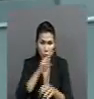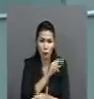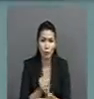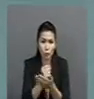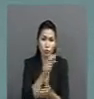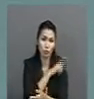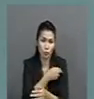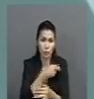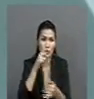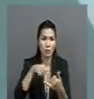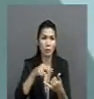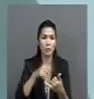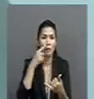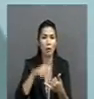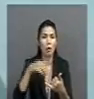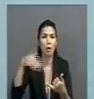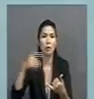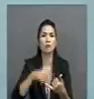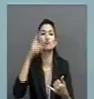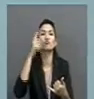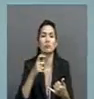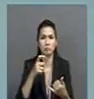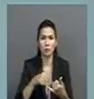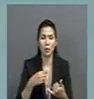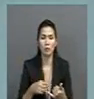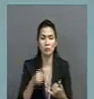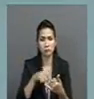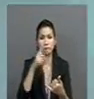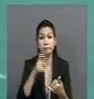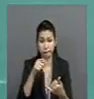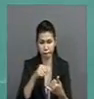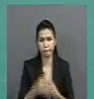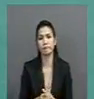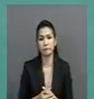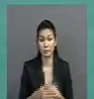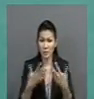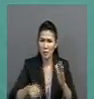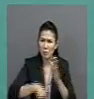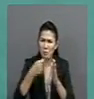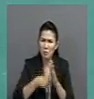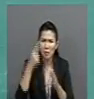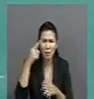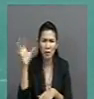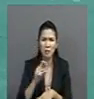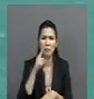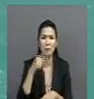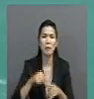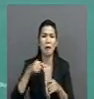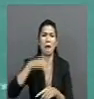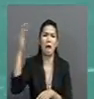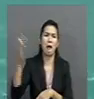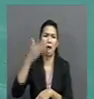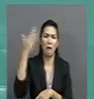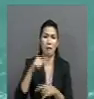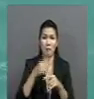องต้นแต่สุดท้ายก็เสียชีวิตในเวลาต่อมาครับ ครับส่วนสาเหตุที่เกิดขึ้นนะครับก็มาจากสภาพอากาศเพราะว่